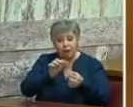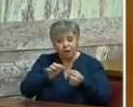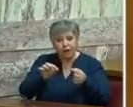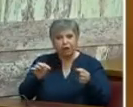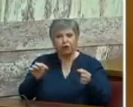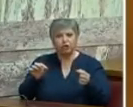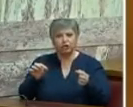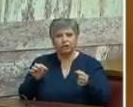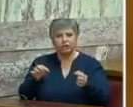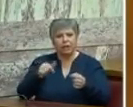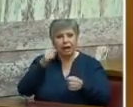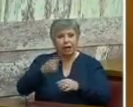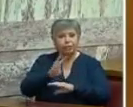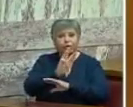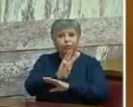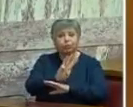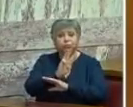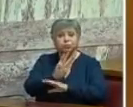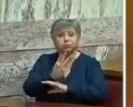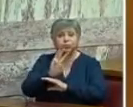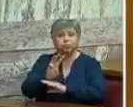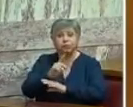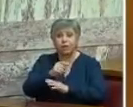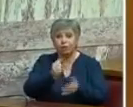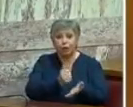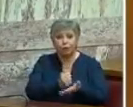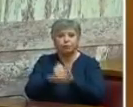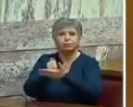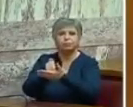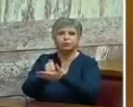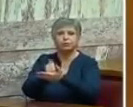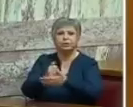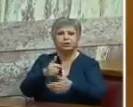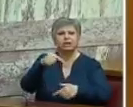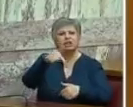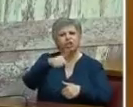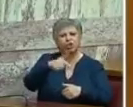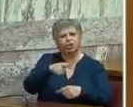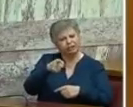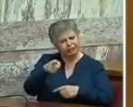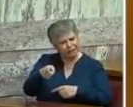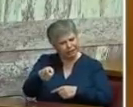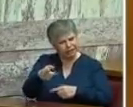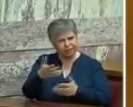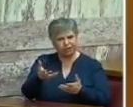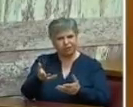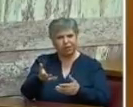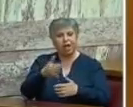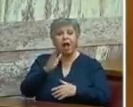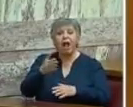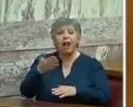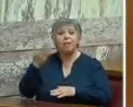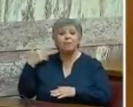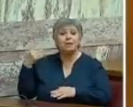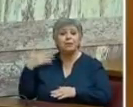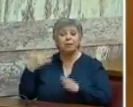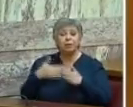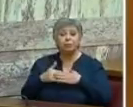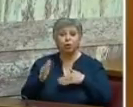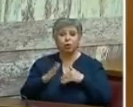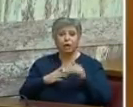που χρηματοδοτήθηκε επί κυρίου Γεωργιάδη και επί δικιά σας μετά. Αλλά το είχε στήσει στο μαγαζί από ό,τι ξέρω πριν. Λοιπόν, εσείς